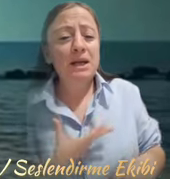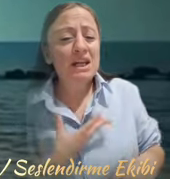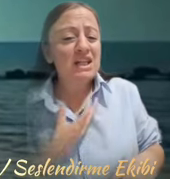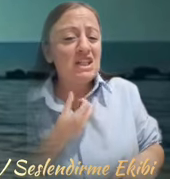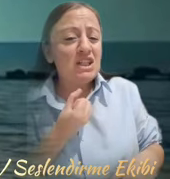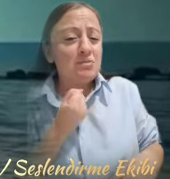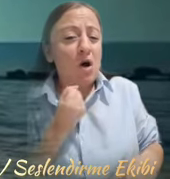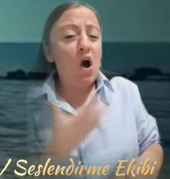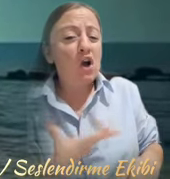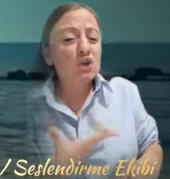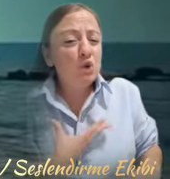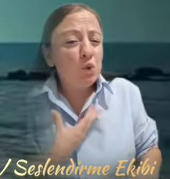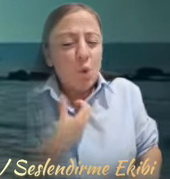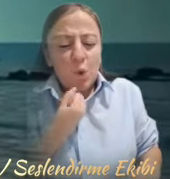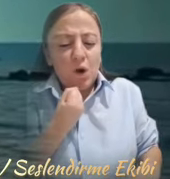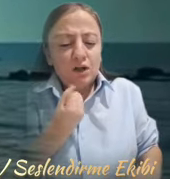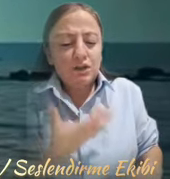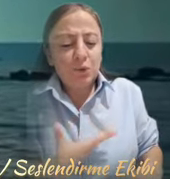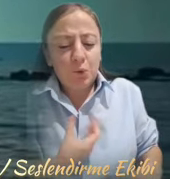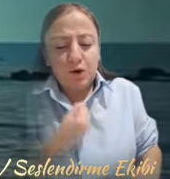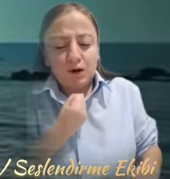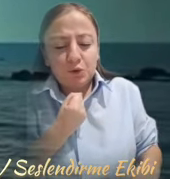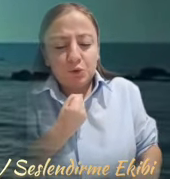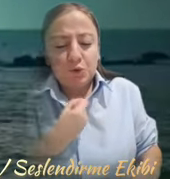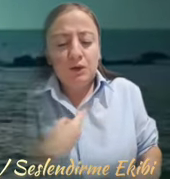Dinliyorum derinden suslarımı,